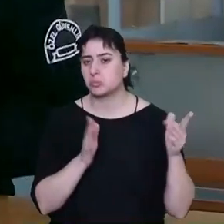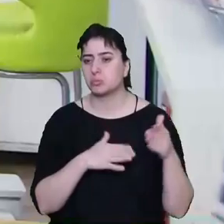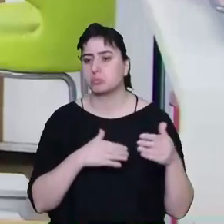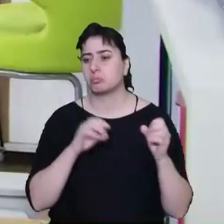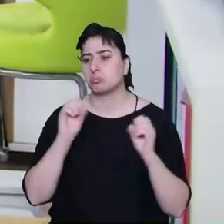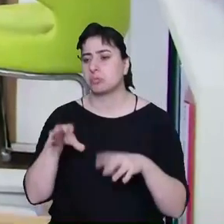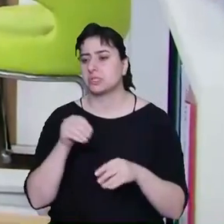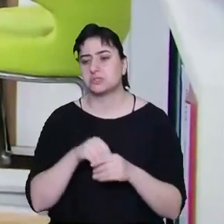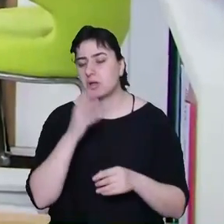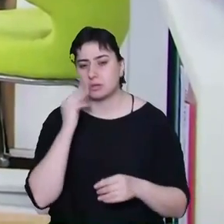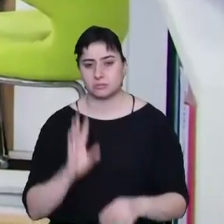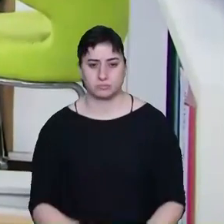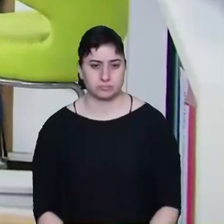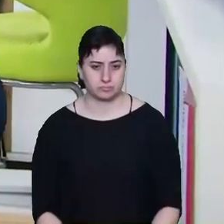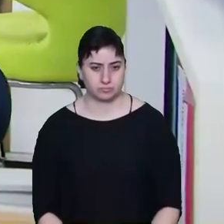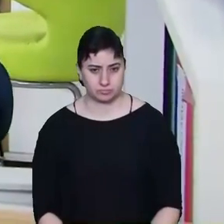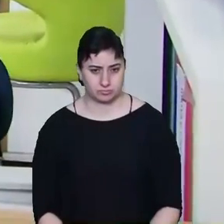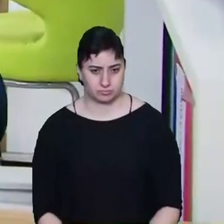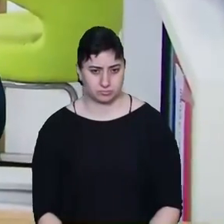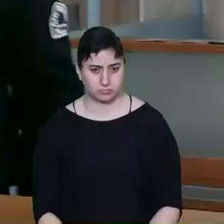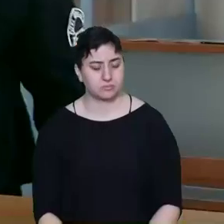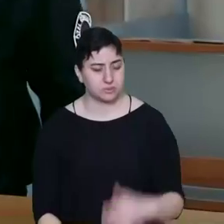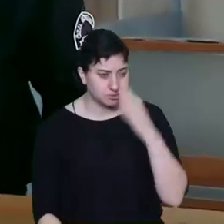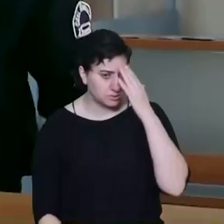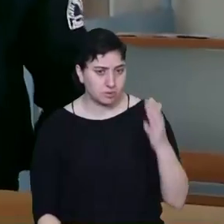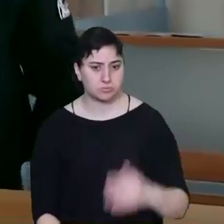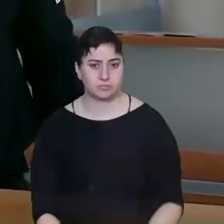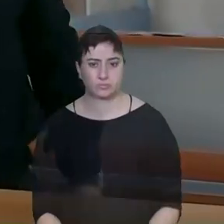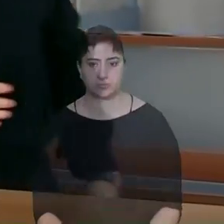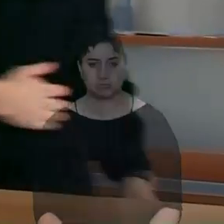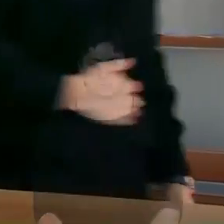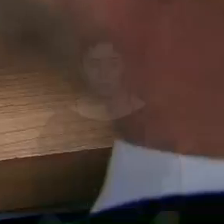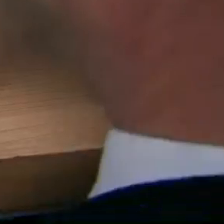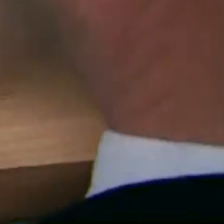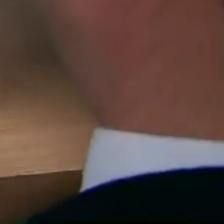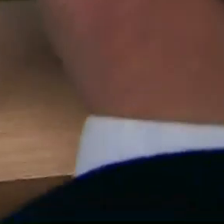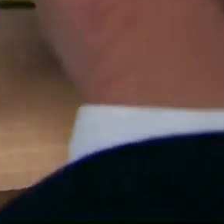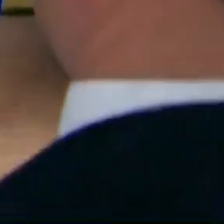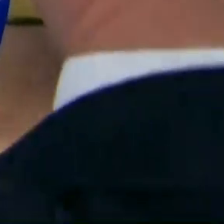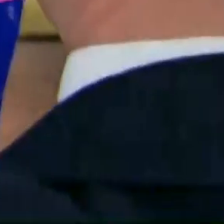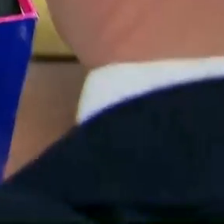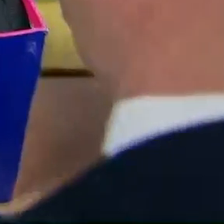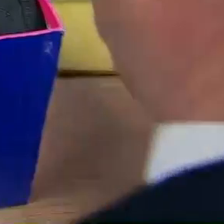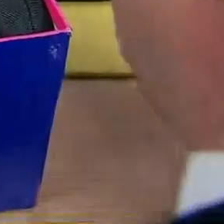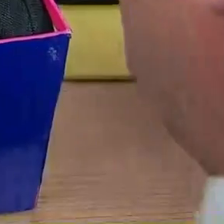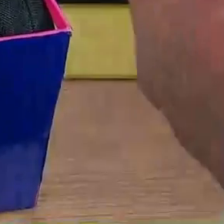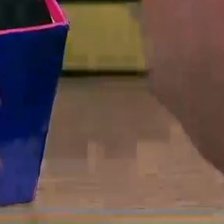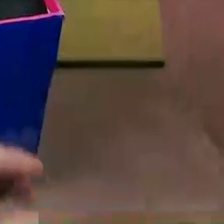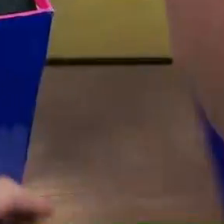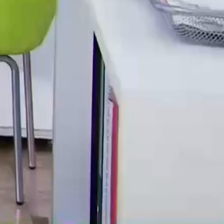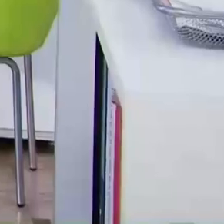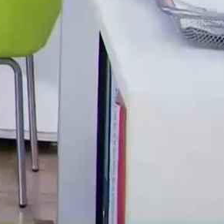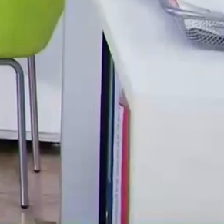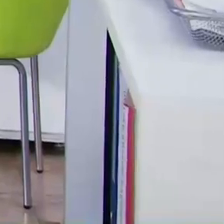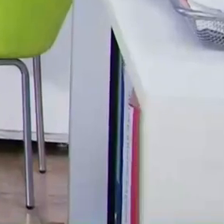dedi gitti. Eyvallah. Sağ ol. Rica ederim. Kutunun içinde siyah bir sırt çantası, telefon,